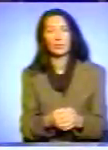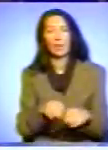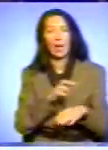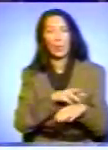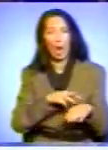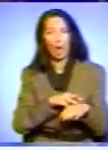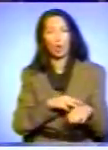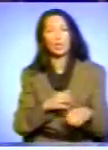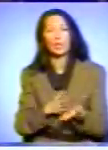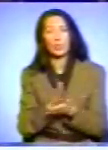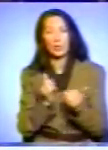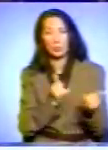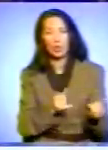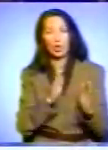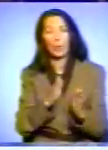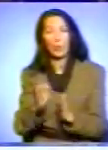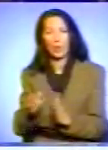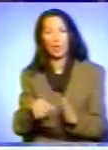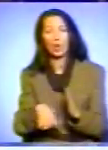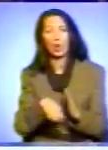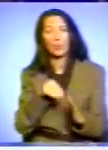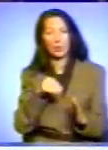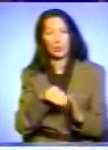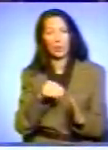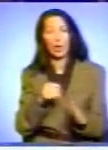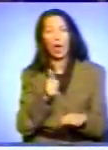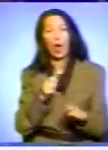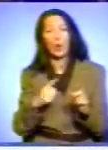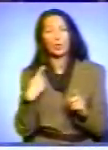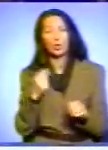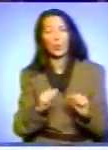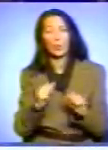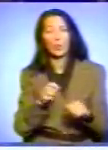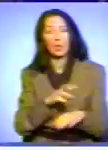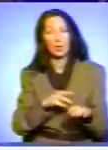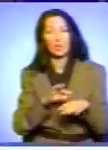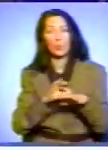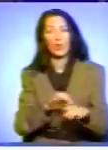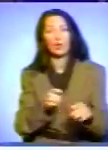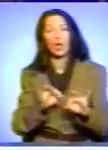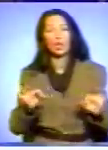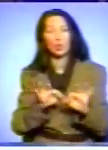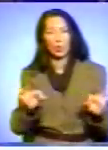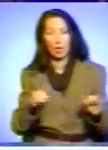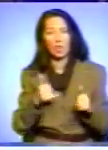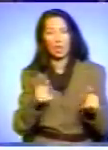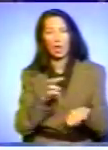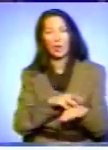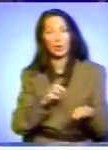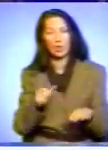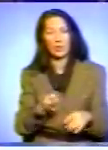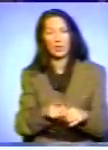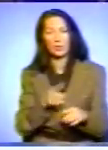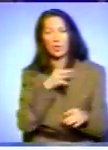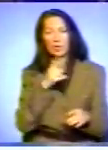Правоохоронці забезпечуватимуть правопорядок під час виборів. В обласному управлінні міліції проведено інструктаж для правоохоронців, які під час виборів до Верховної Ради